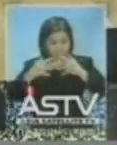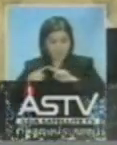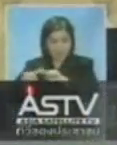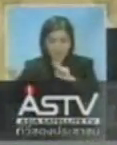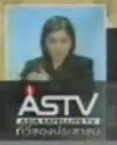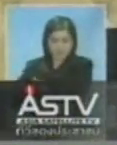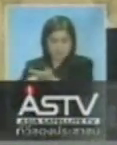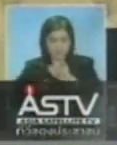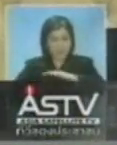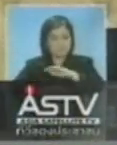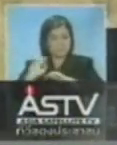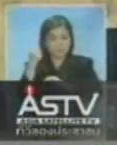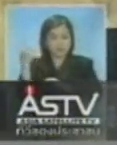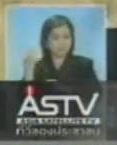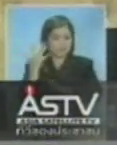หม